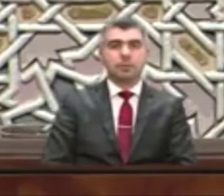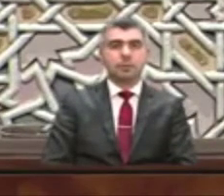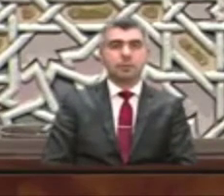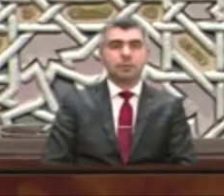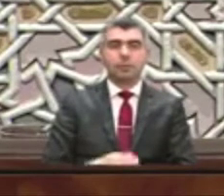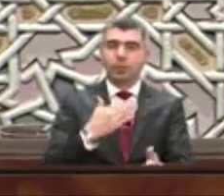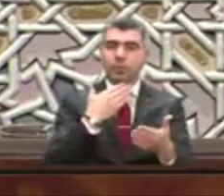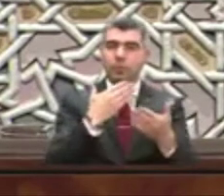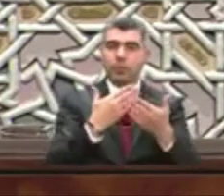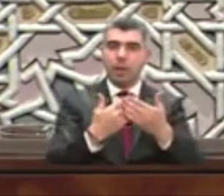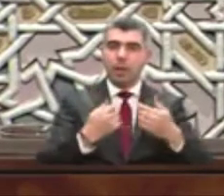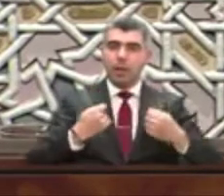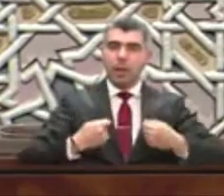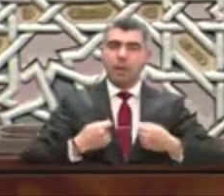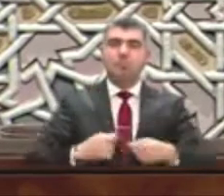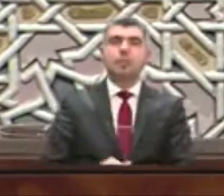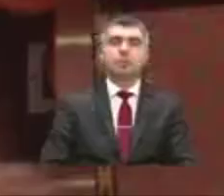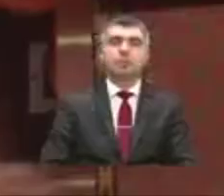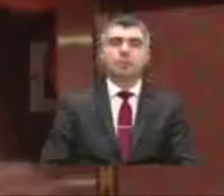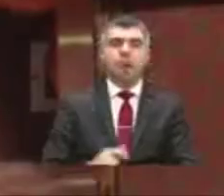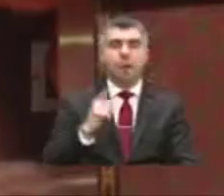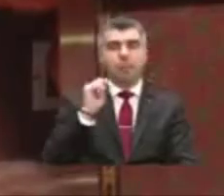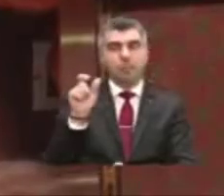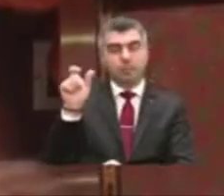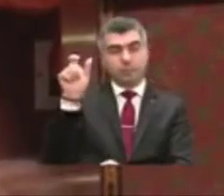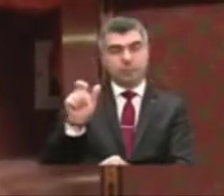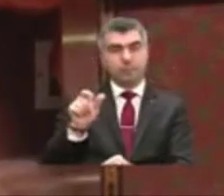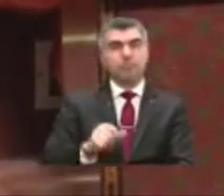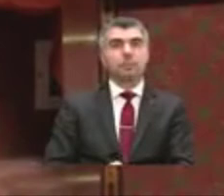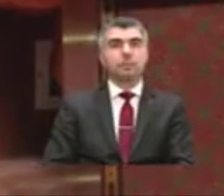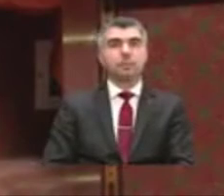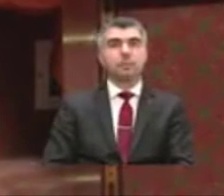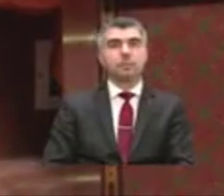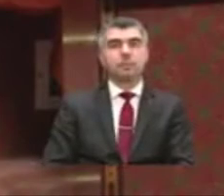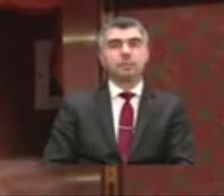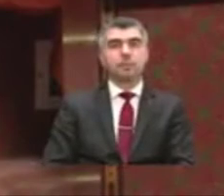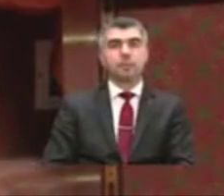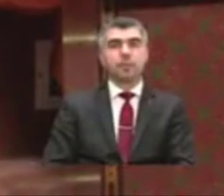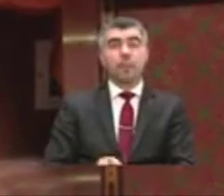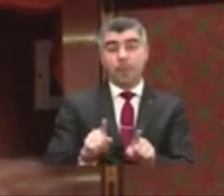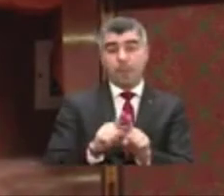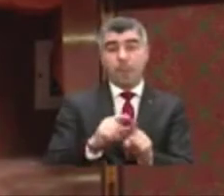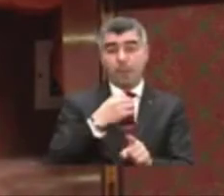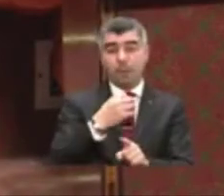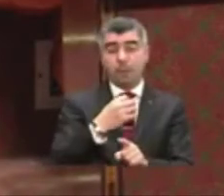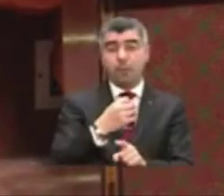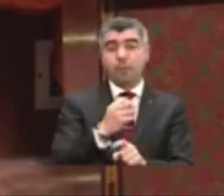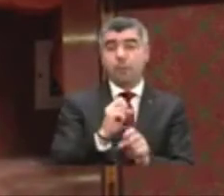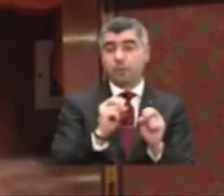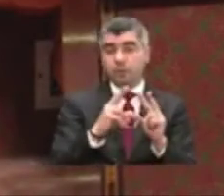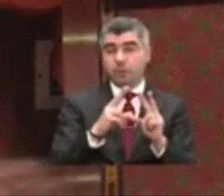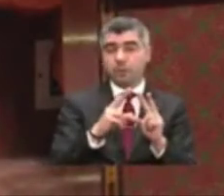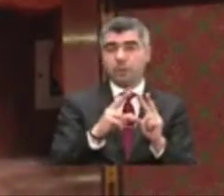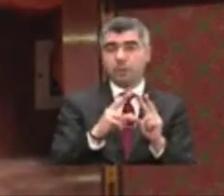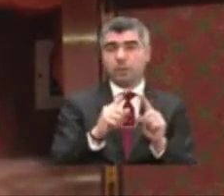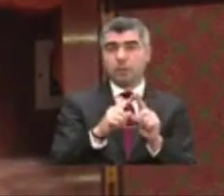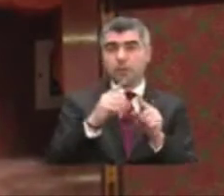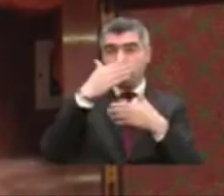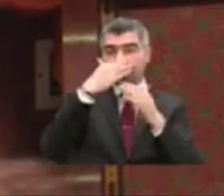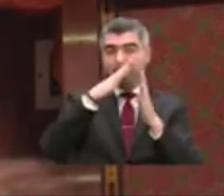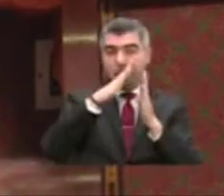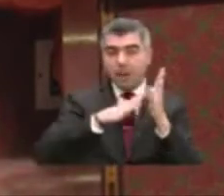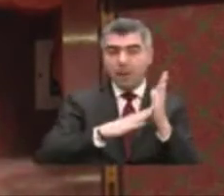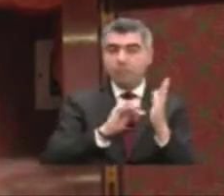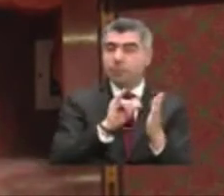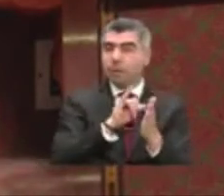شكرا سيد رئيس. شكرا سيد النائب المحترم. أرى إذا كانت عندكم غيرة على أنه على بلادنا باش ما نطيحوش في